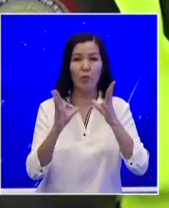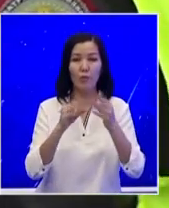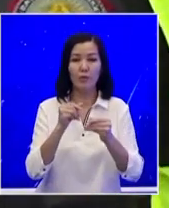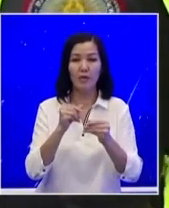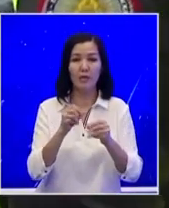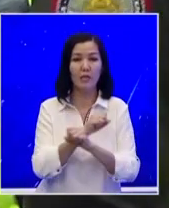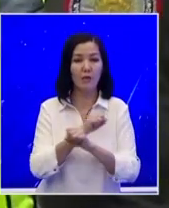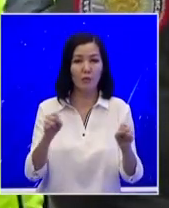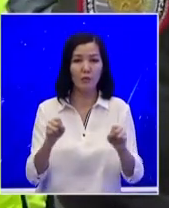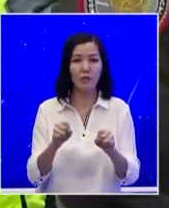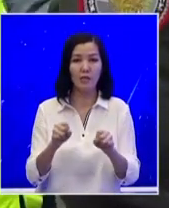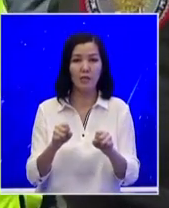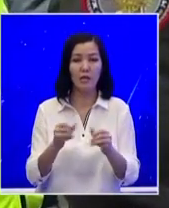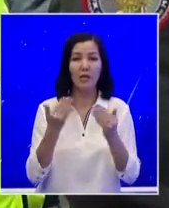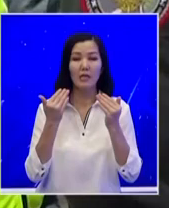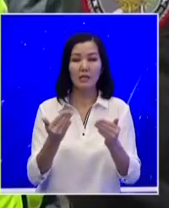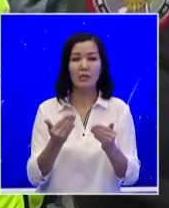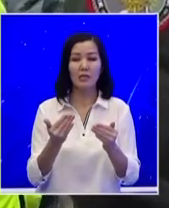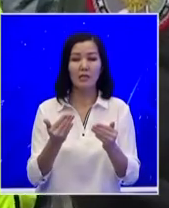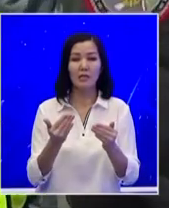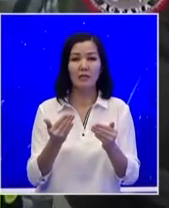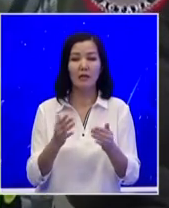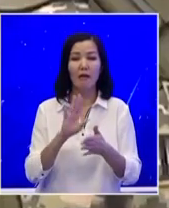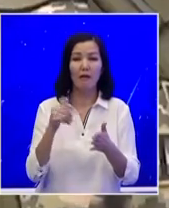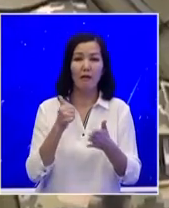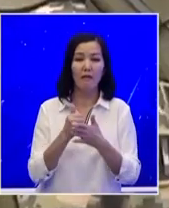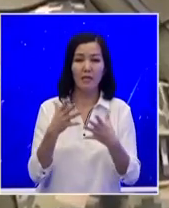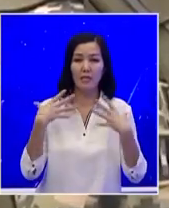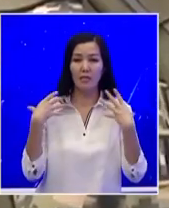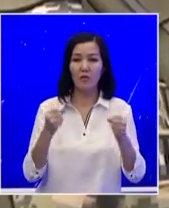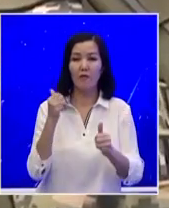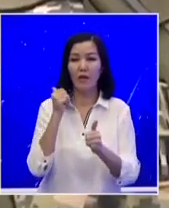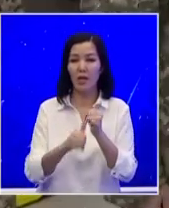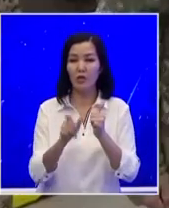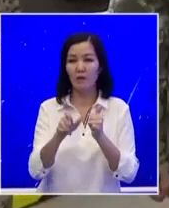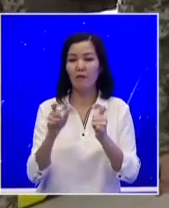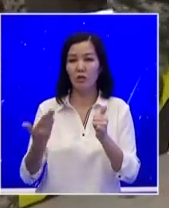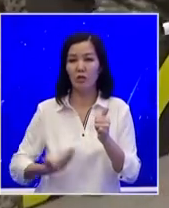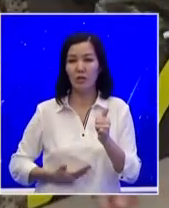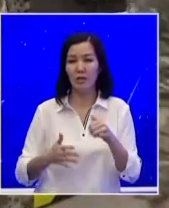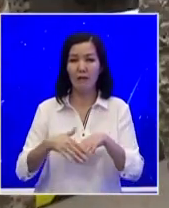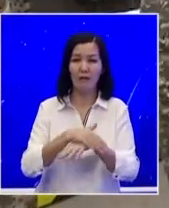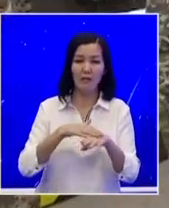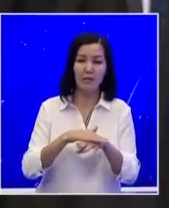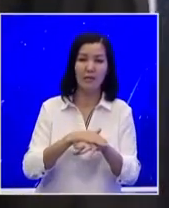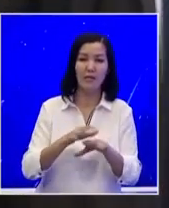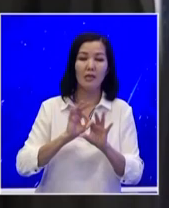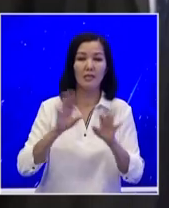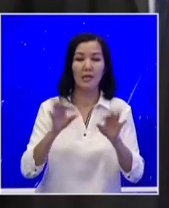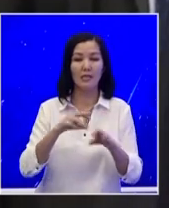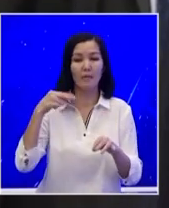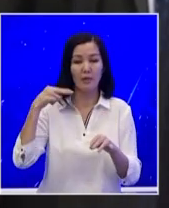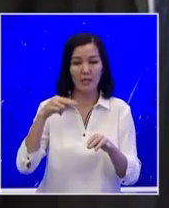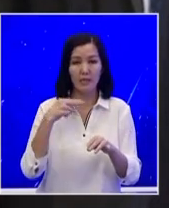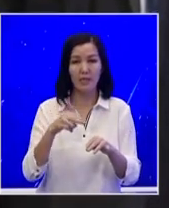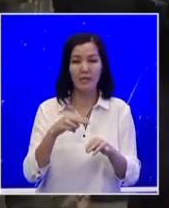не допустить негативного сценария в Казахстане. Главное – здоровье каждого жителя страны, еще раз подчеркнул президент. В то